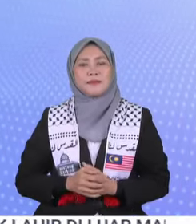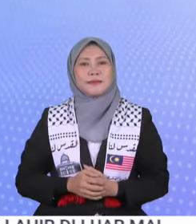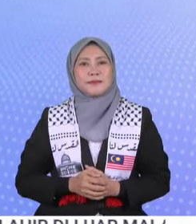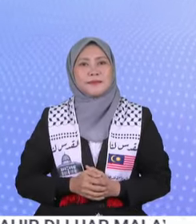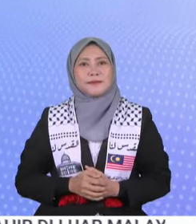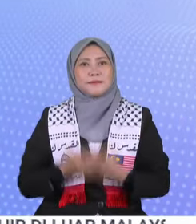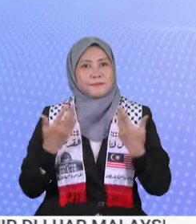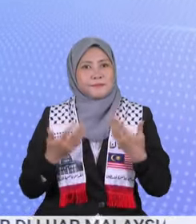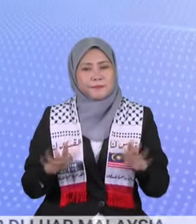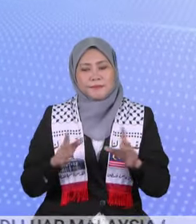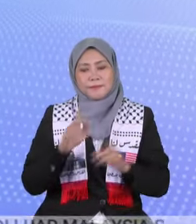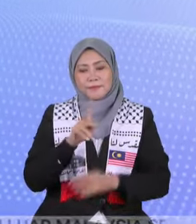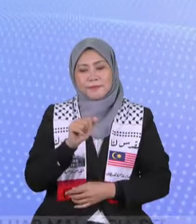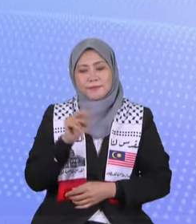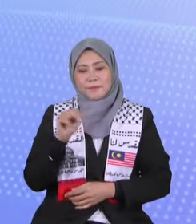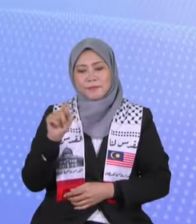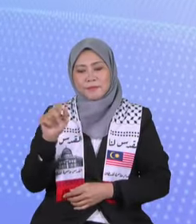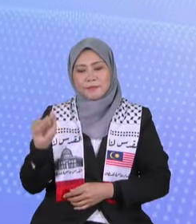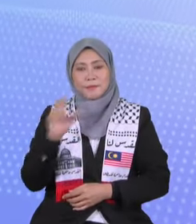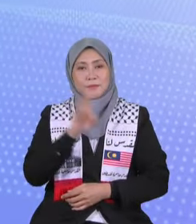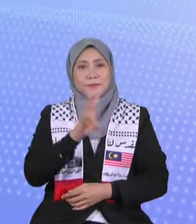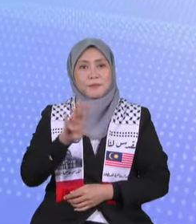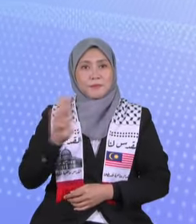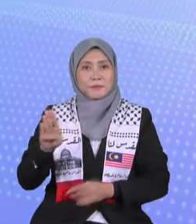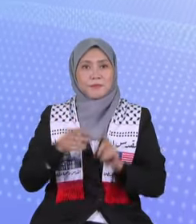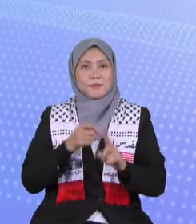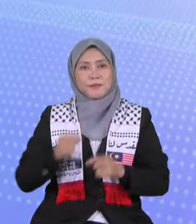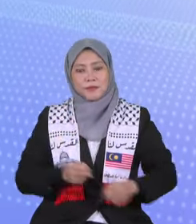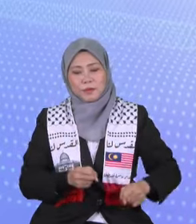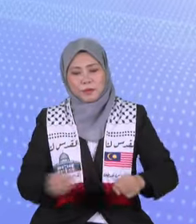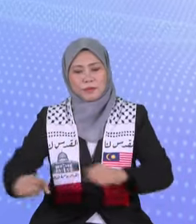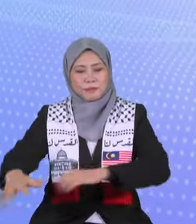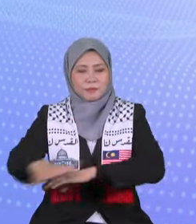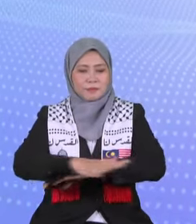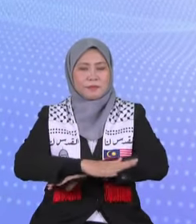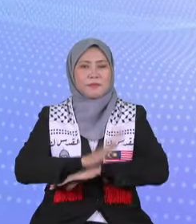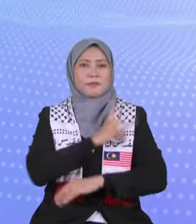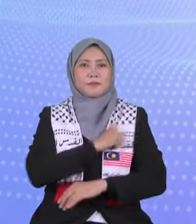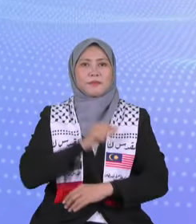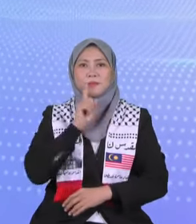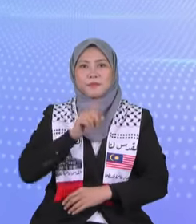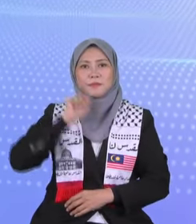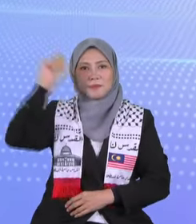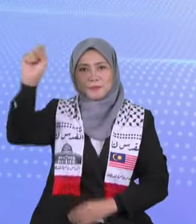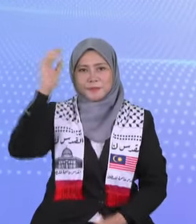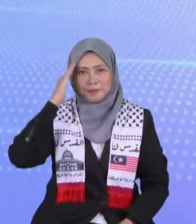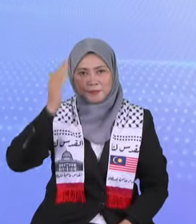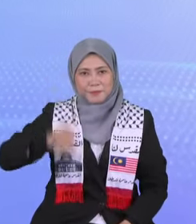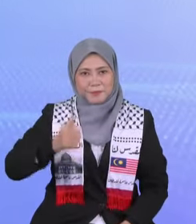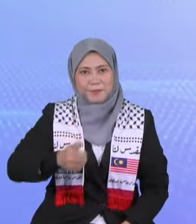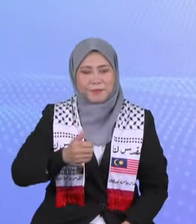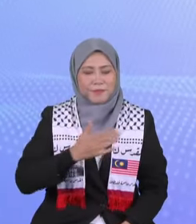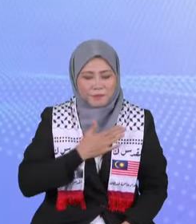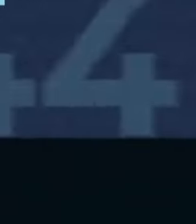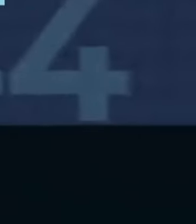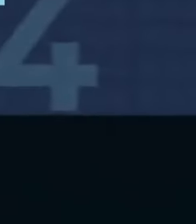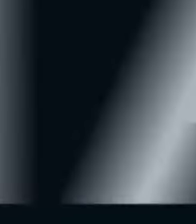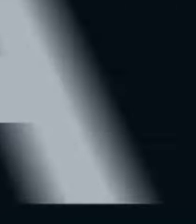Sekian Kanta 744 dari Sungai Kesegara, Palestin Pasti Merdeka. Assalamualaikum, Salam Malaysia Madani.